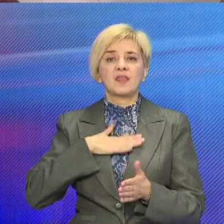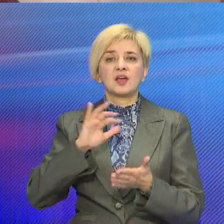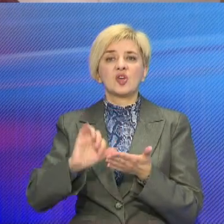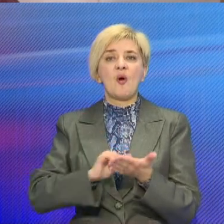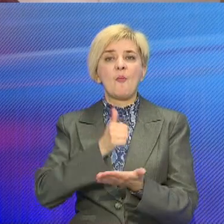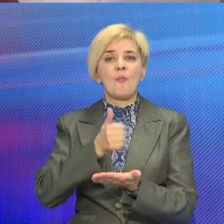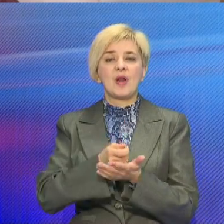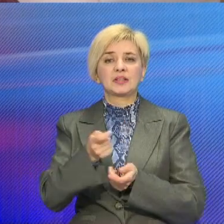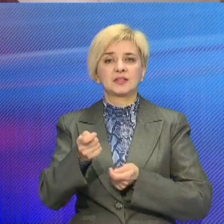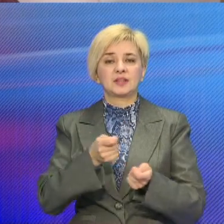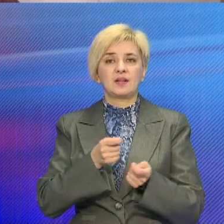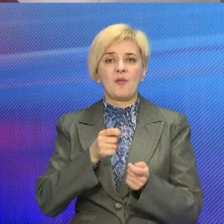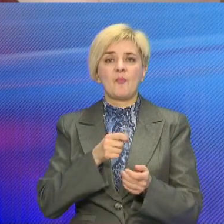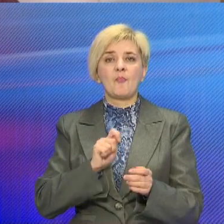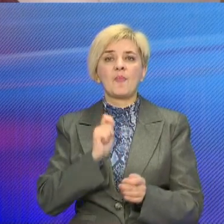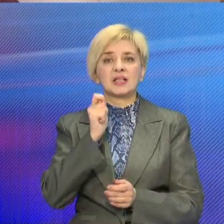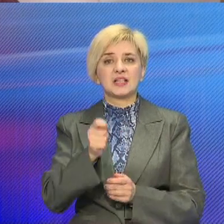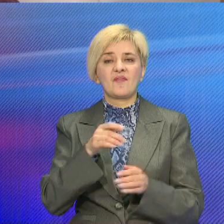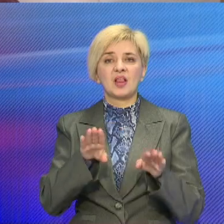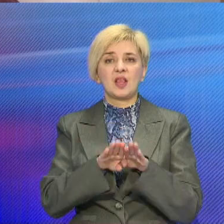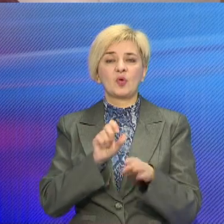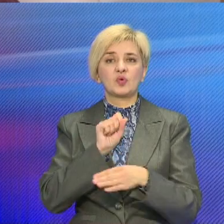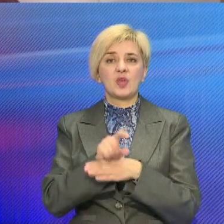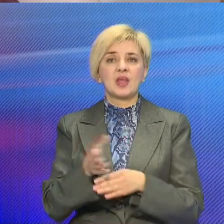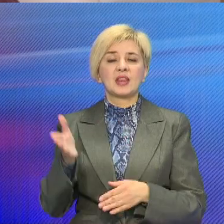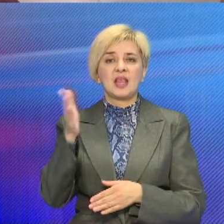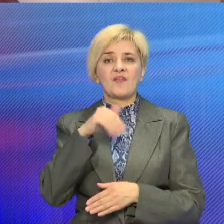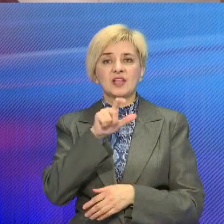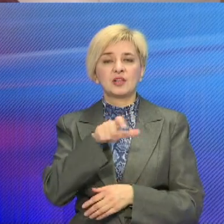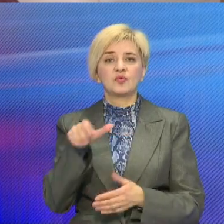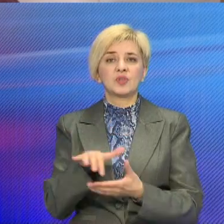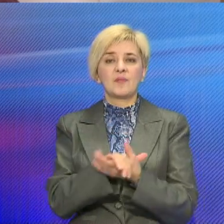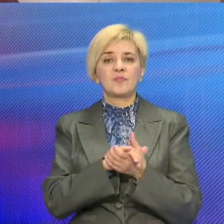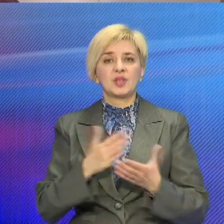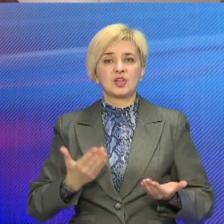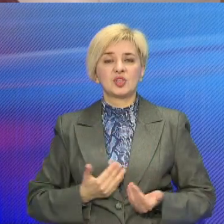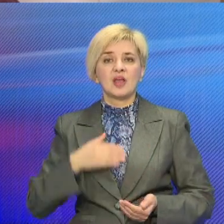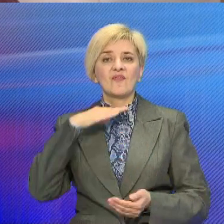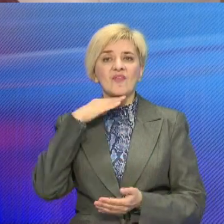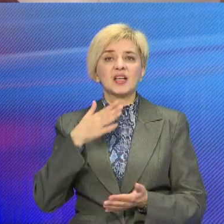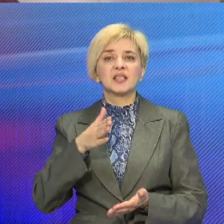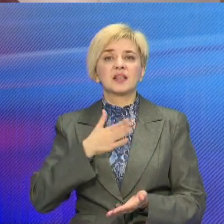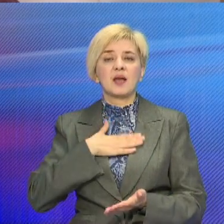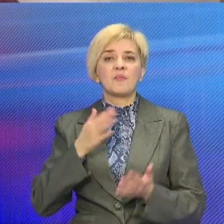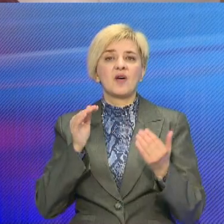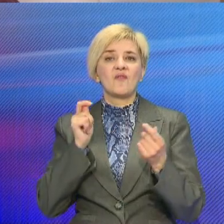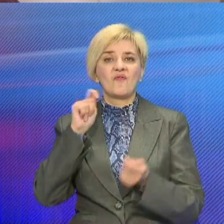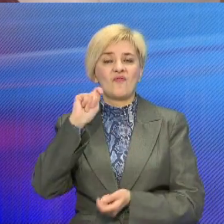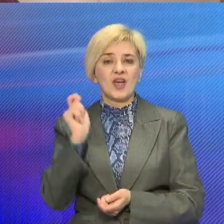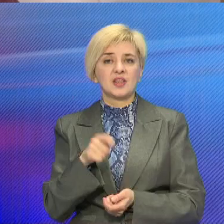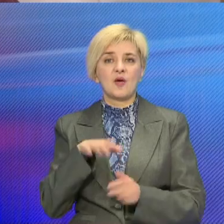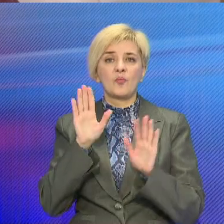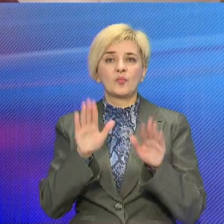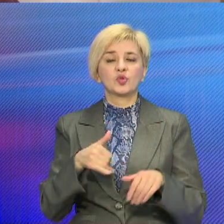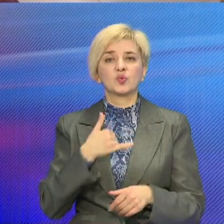президент поставил такую задачу. Давайте, люди, мирно жить. И хватит нам войны. Пусть у нас